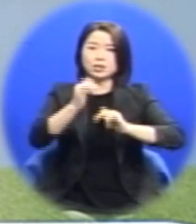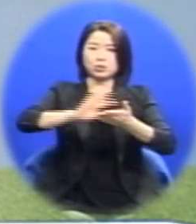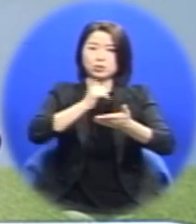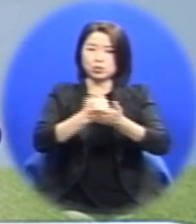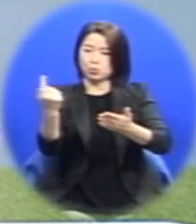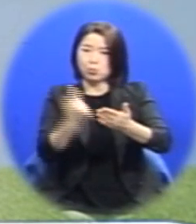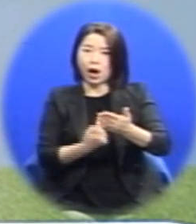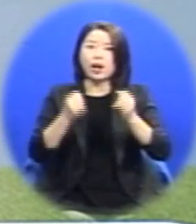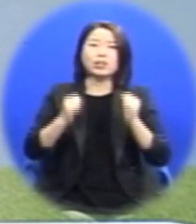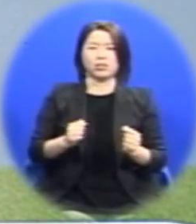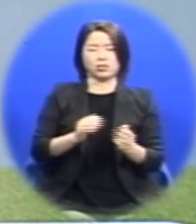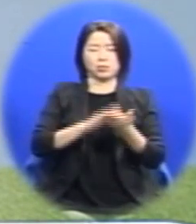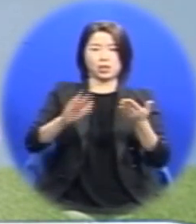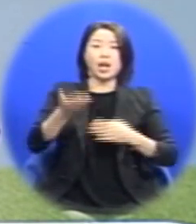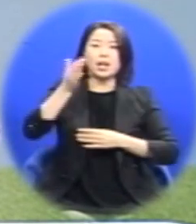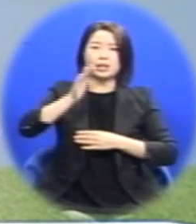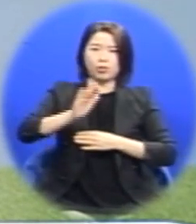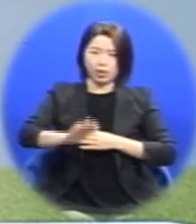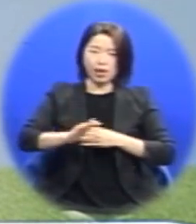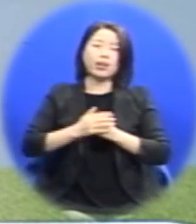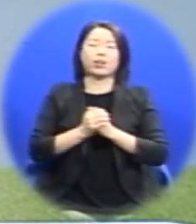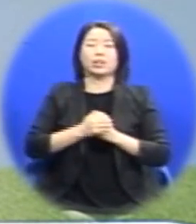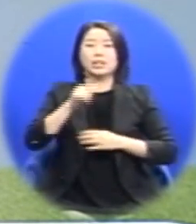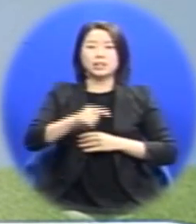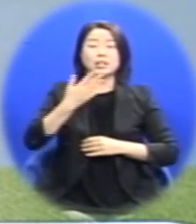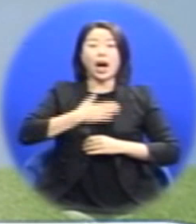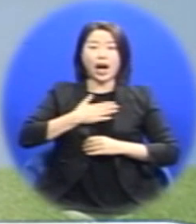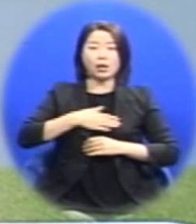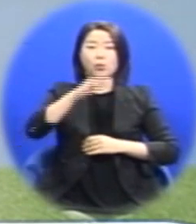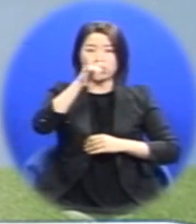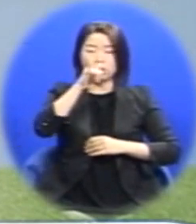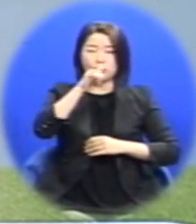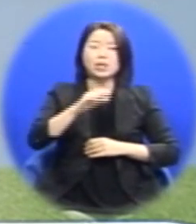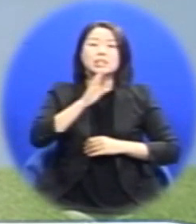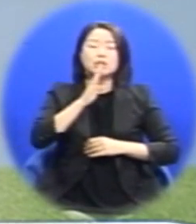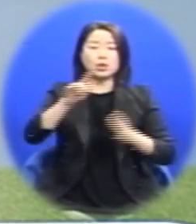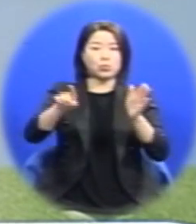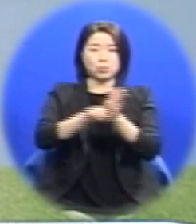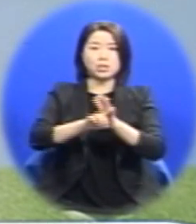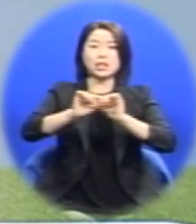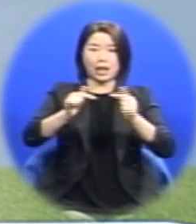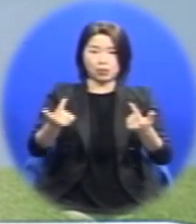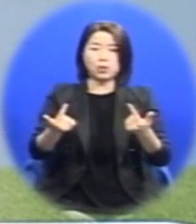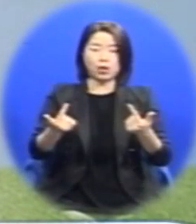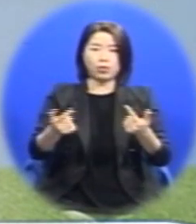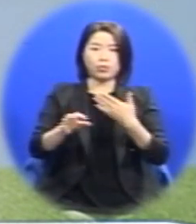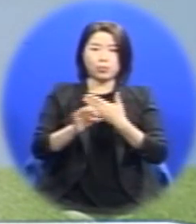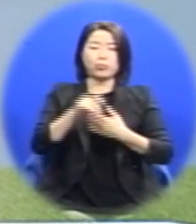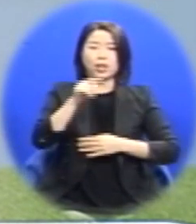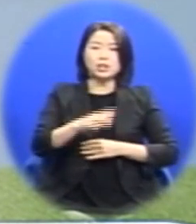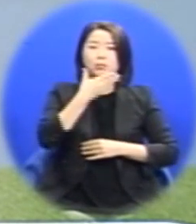계세요. 그런데 이것을 알고만 있고 실제로 믿지 않으면 그러면